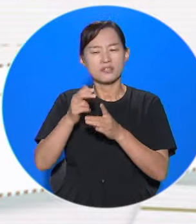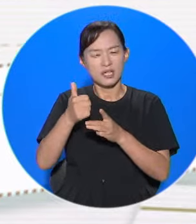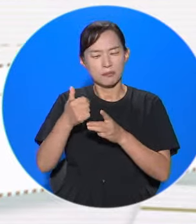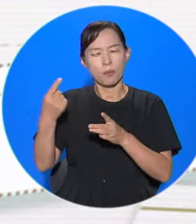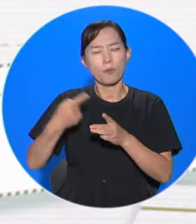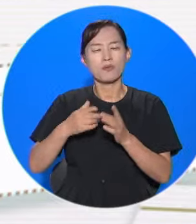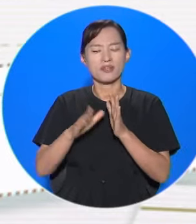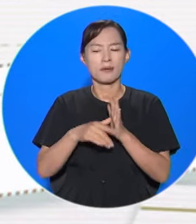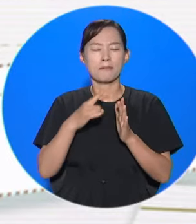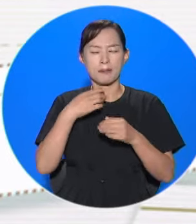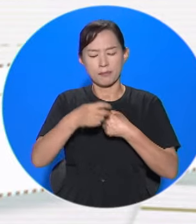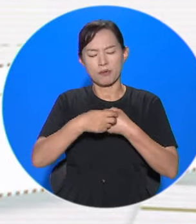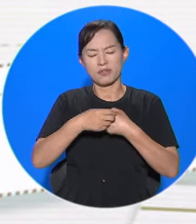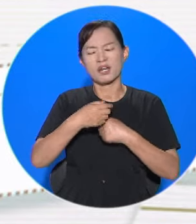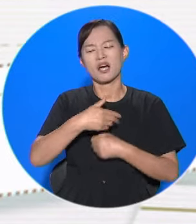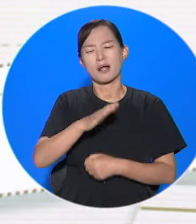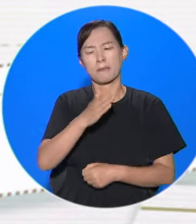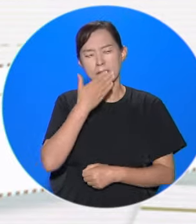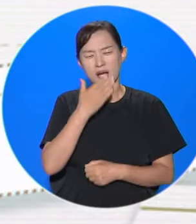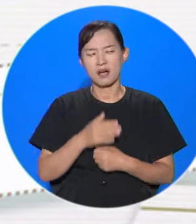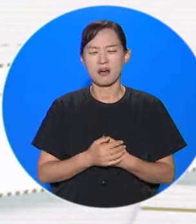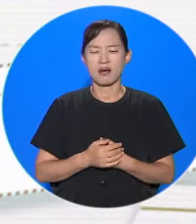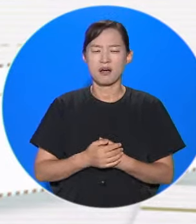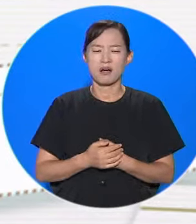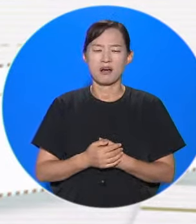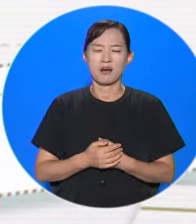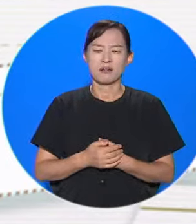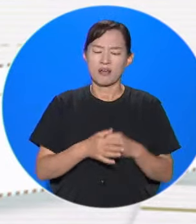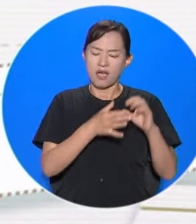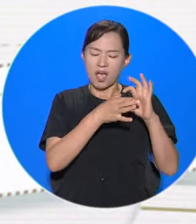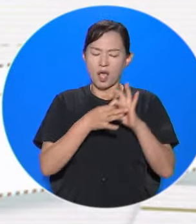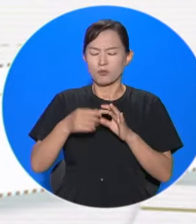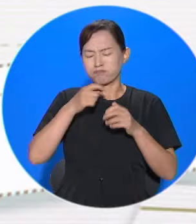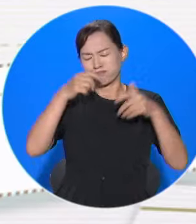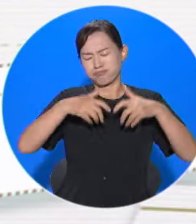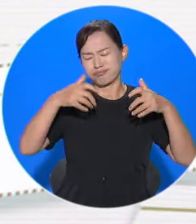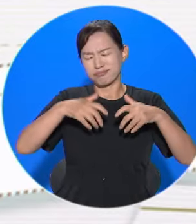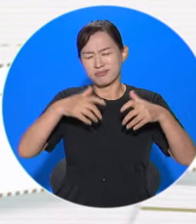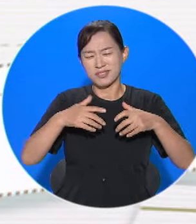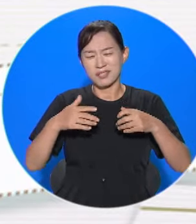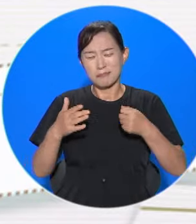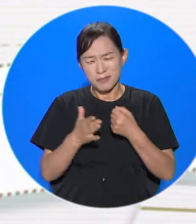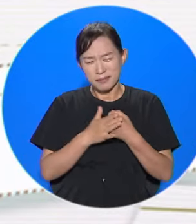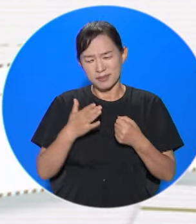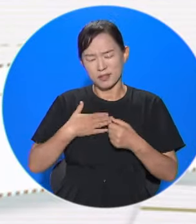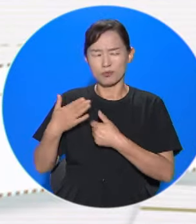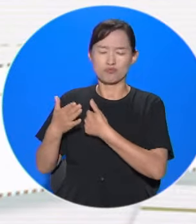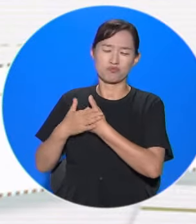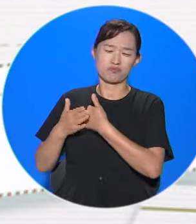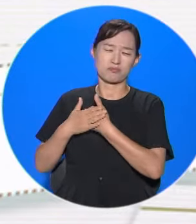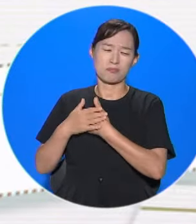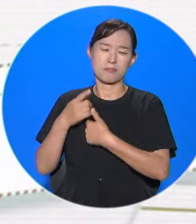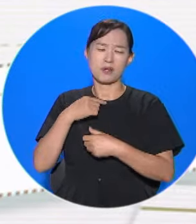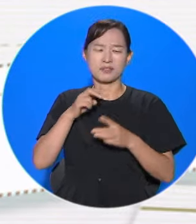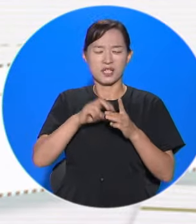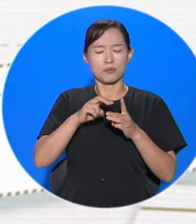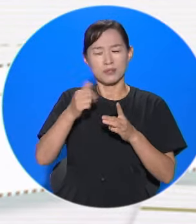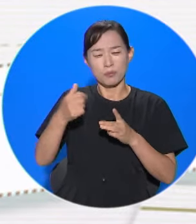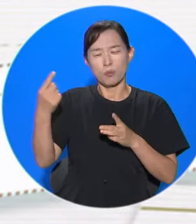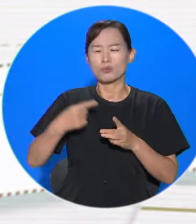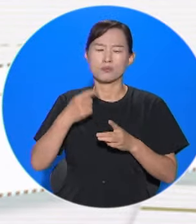센터장님이 오실 때만 병원에 갈 수 있는데요. 한동안 계속 비가 오는 바람에 저를 도와주시던